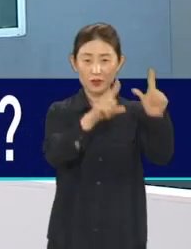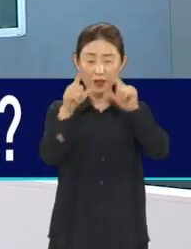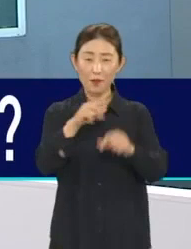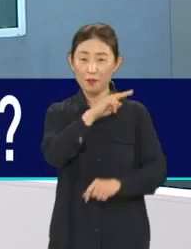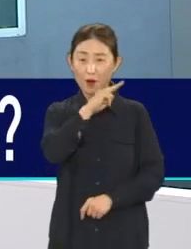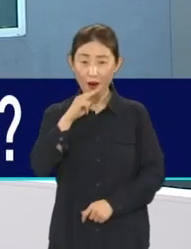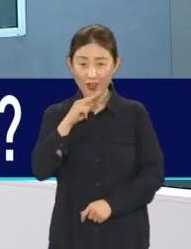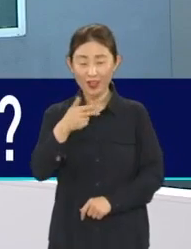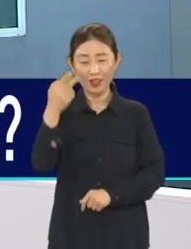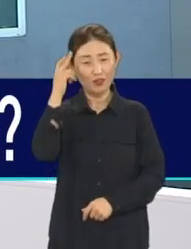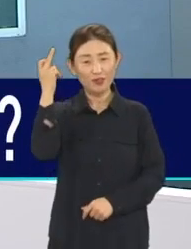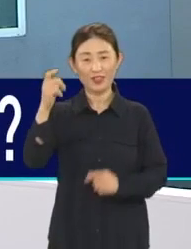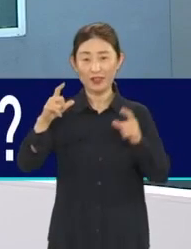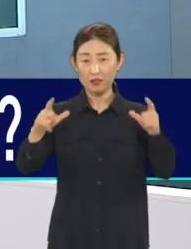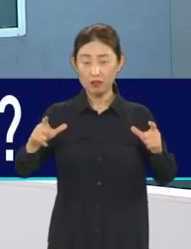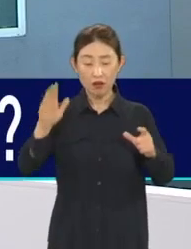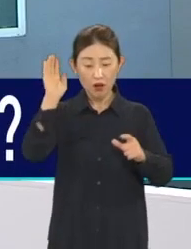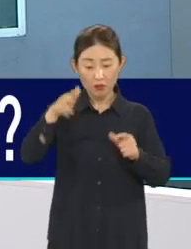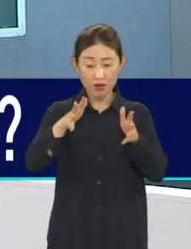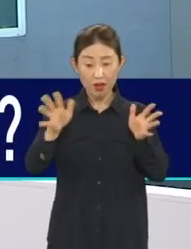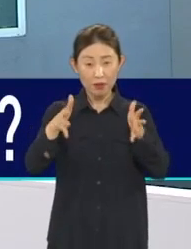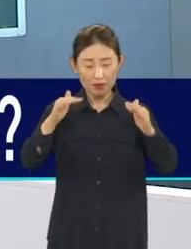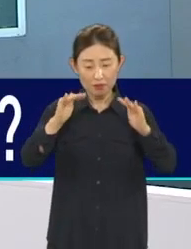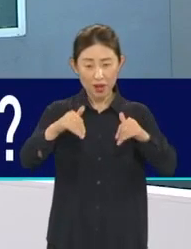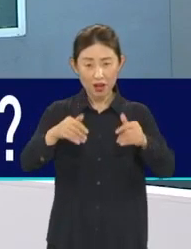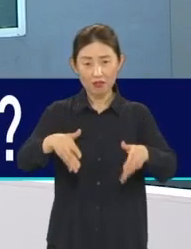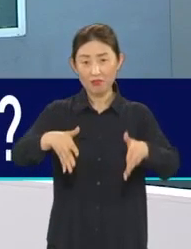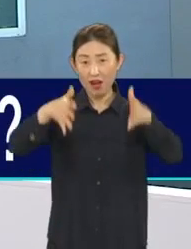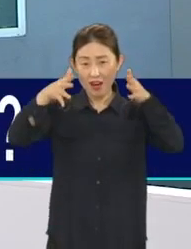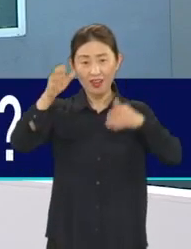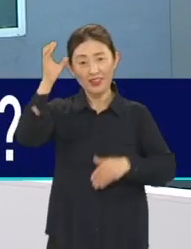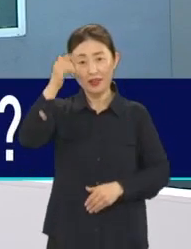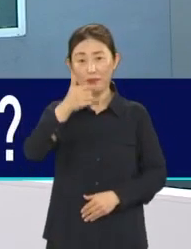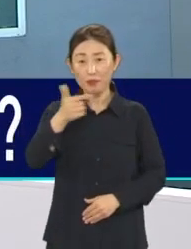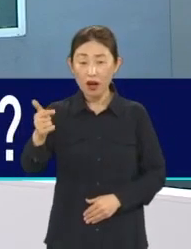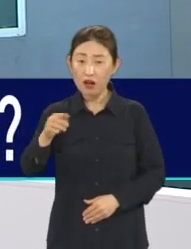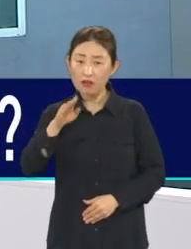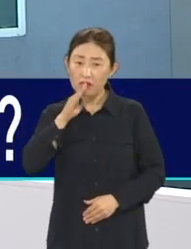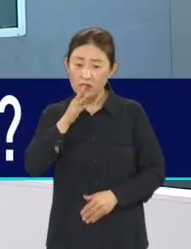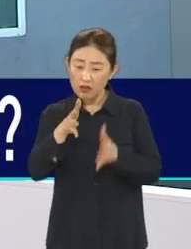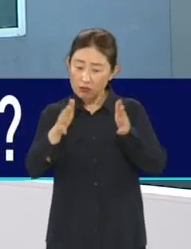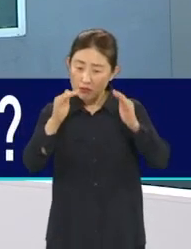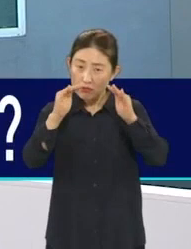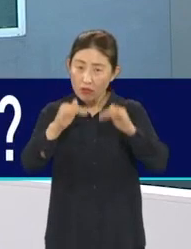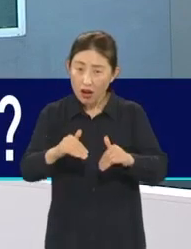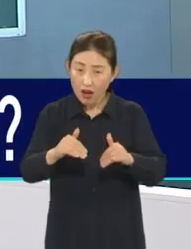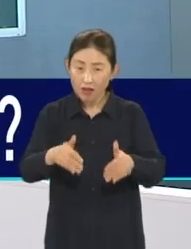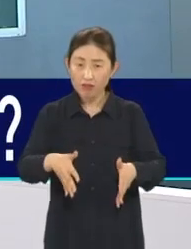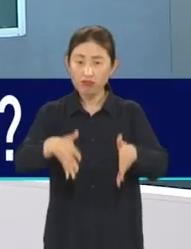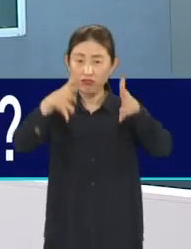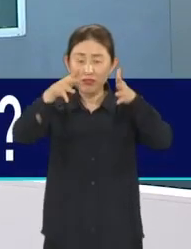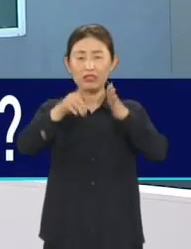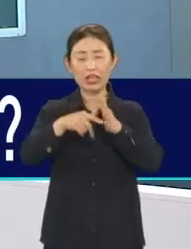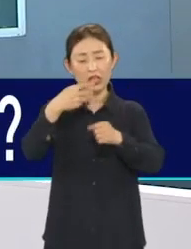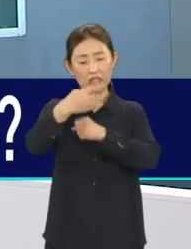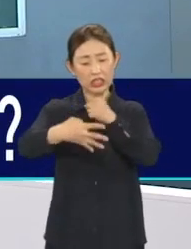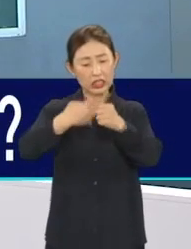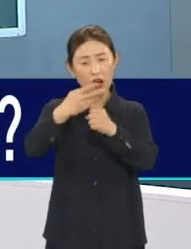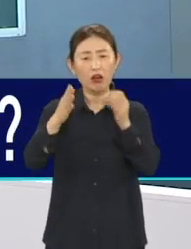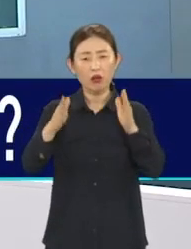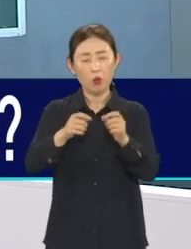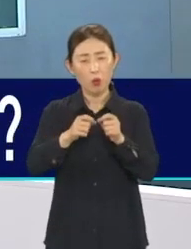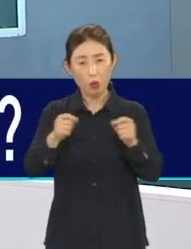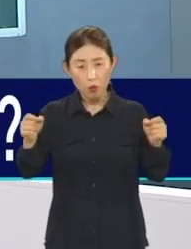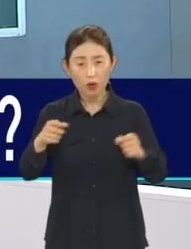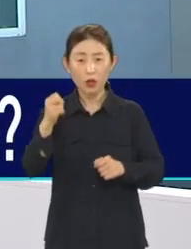뛰어난 둔산 지구에 재건축 기대감이 높아지고 있습니다. 다만 실제로 재건축이 이루어지려면 수년이 걸리는 데다 침체된